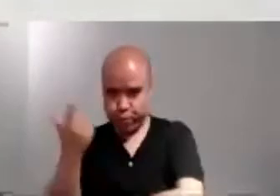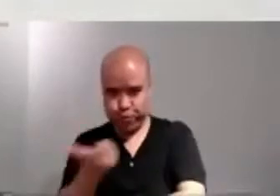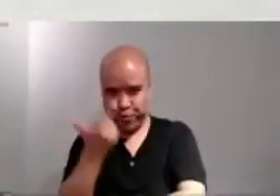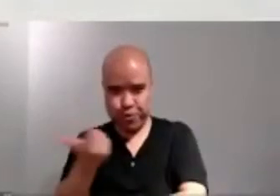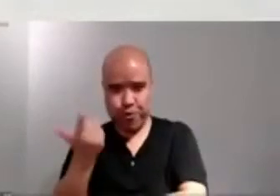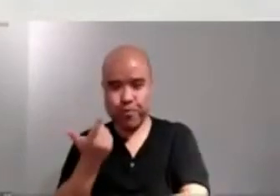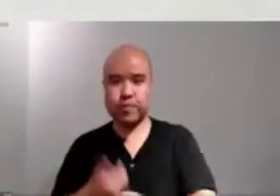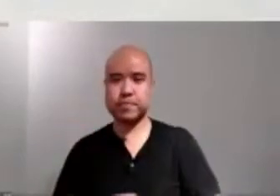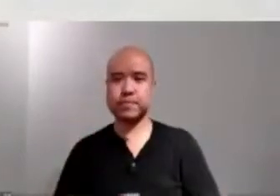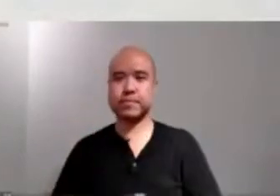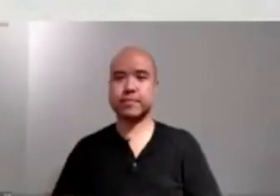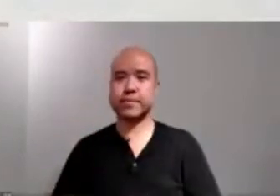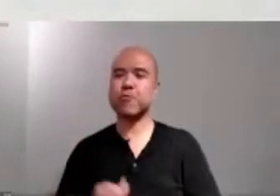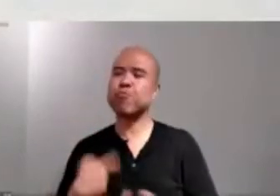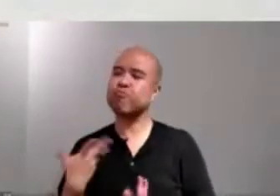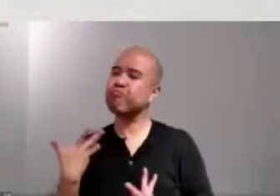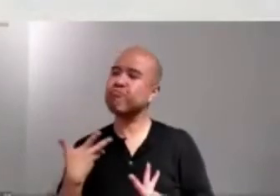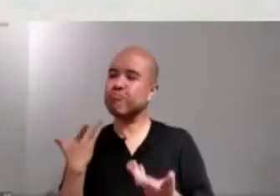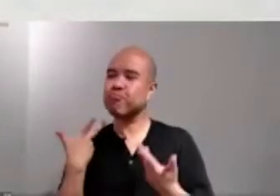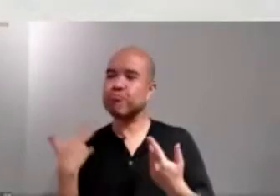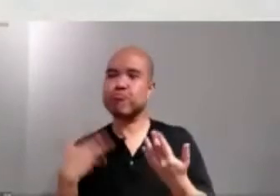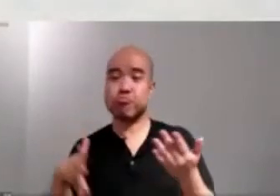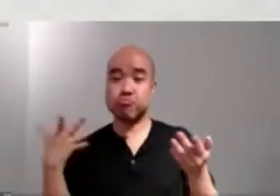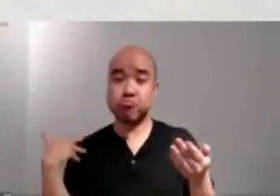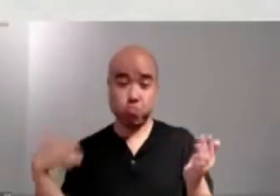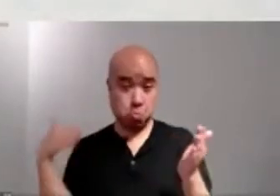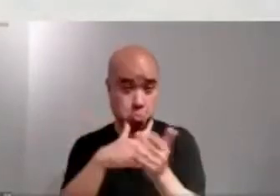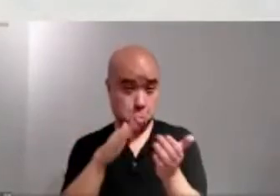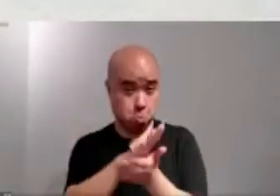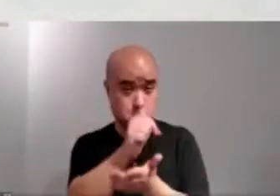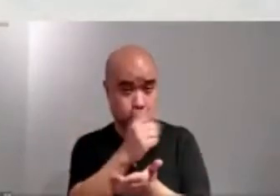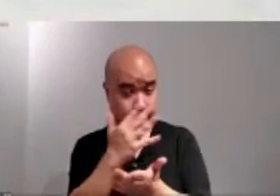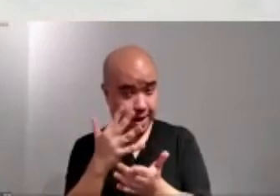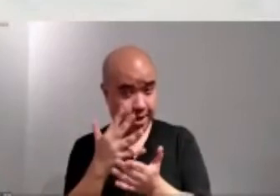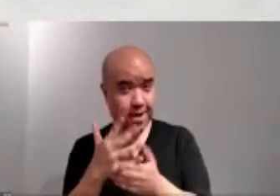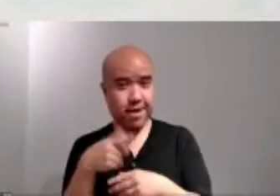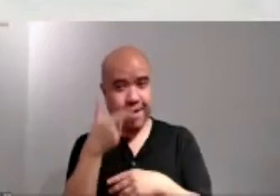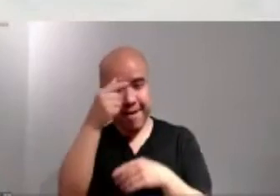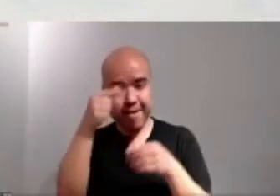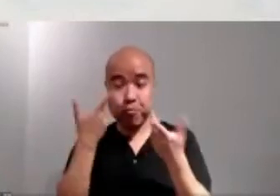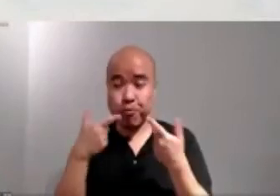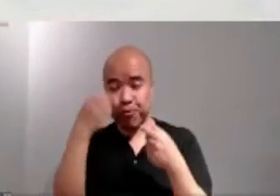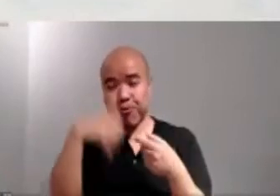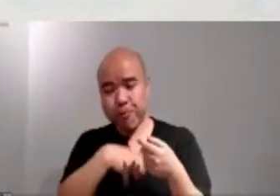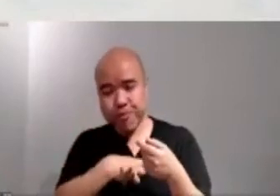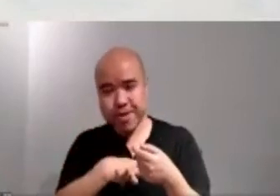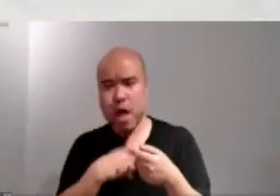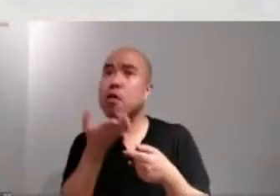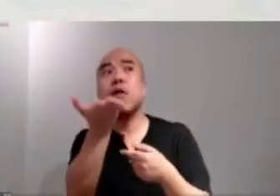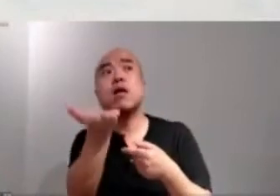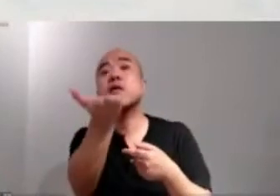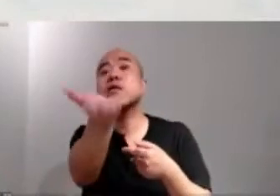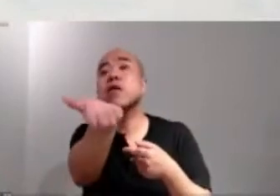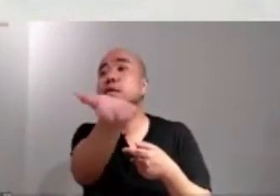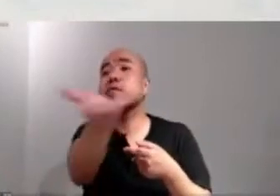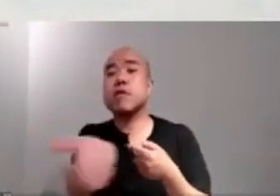有福，就系、是、我呢十几年做慈善领悟到嘅真理。咁你哋咧喺社企里面行咗一段时间，你又点会？你又